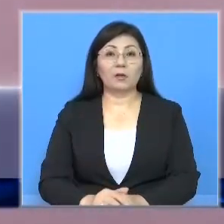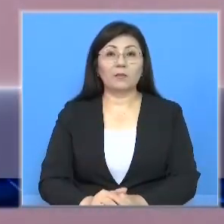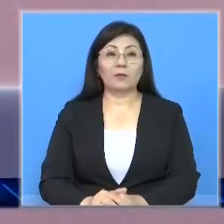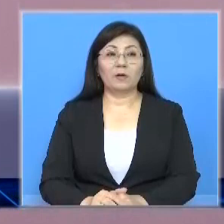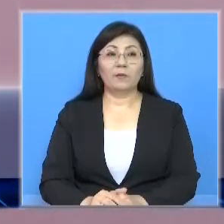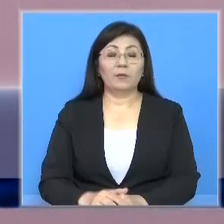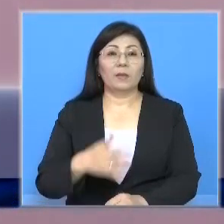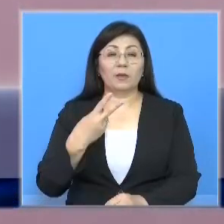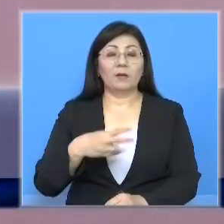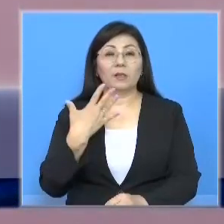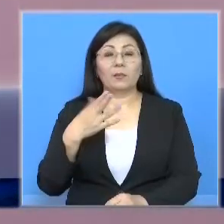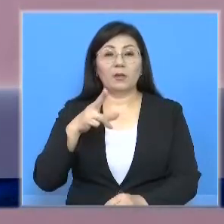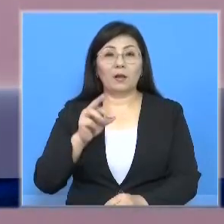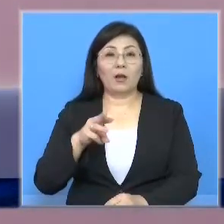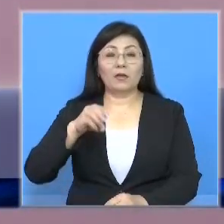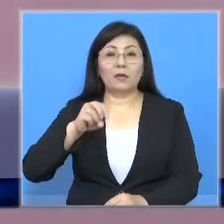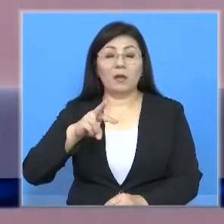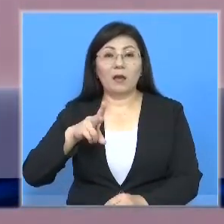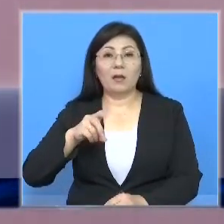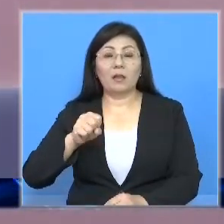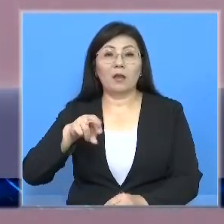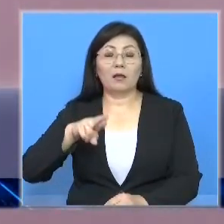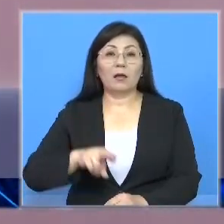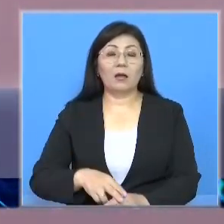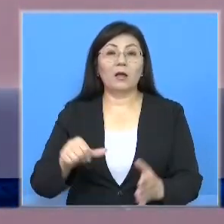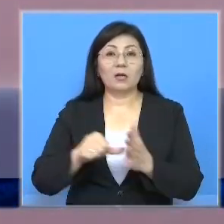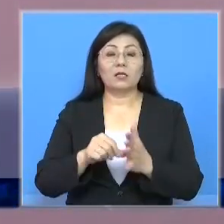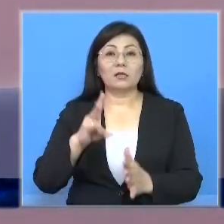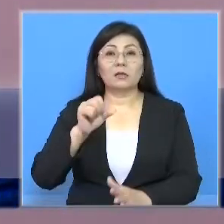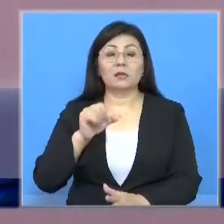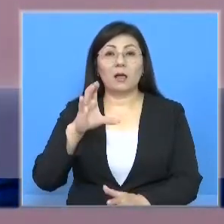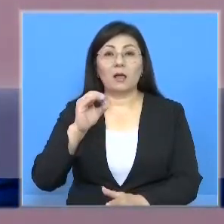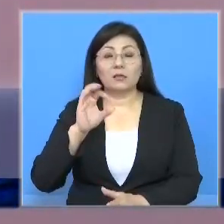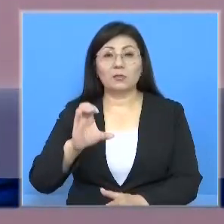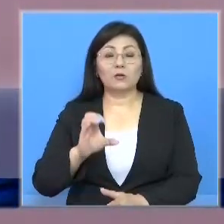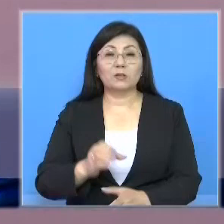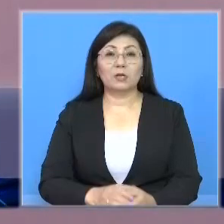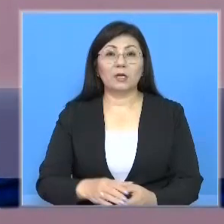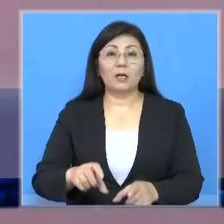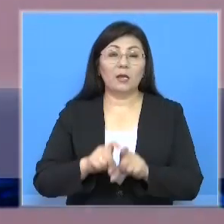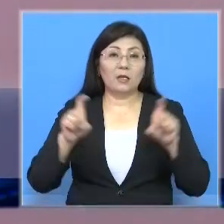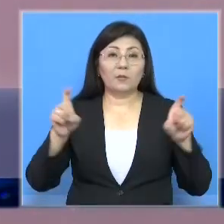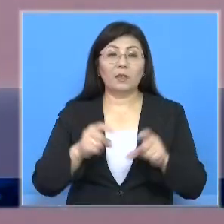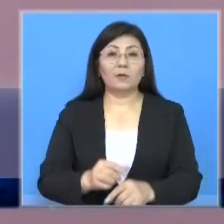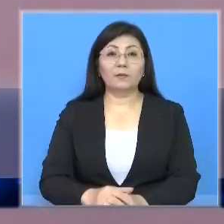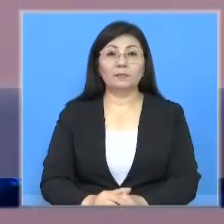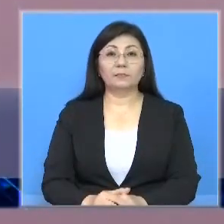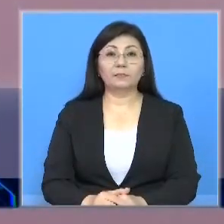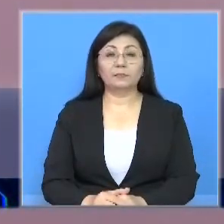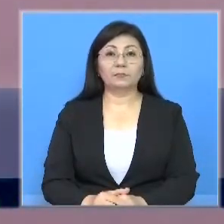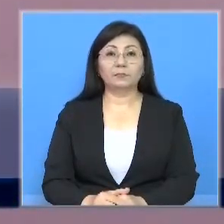25 котельных, 6 насосных станций и 301 групповых элеваторных